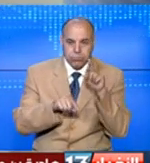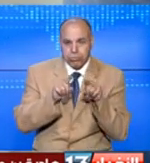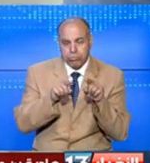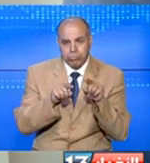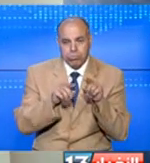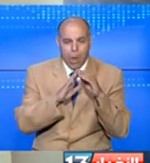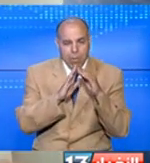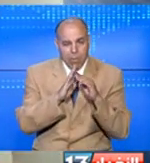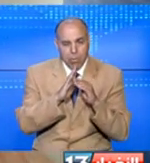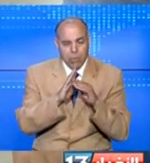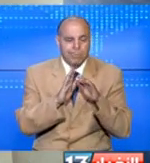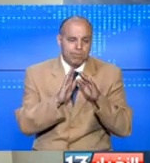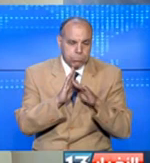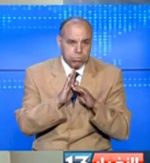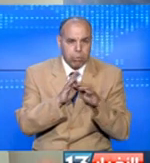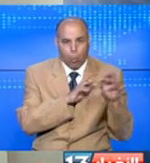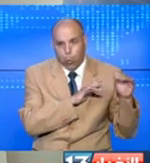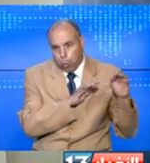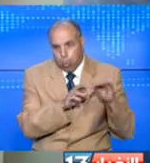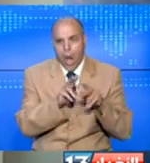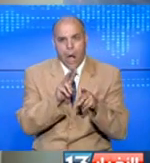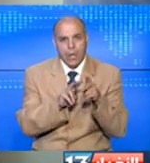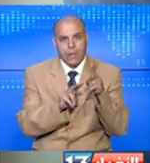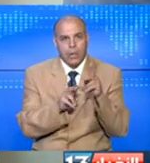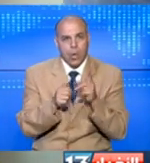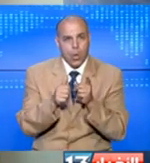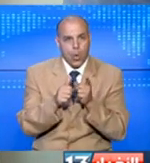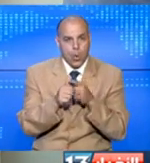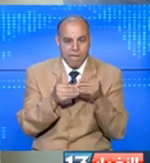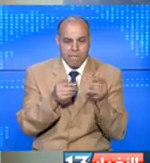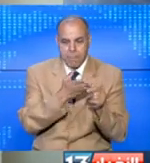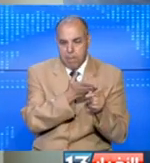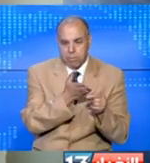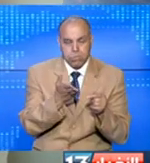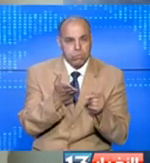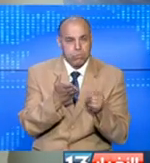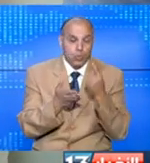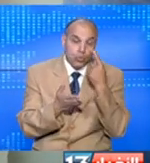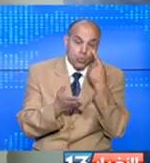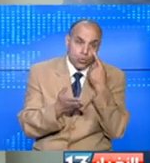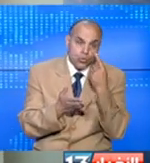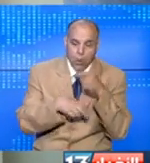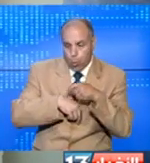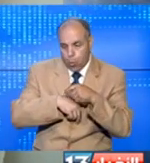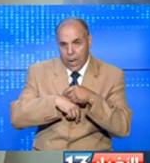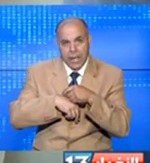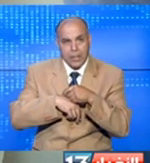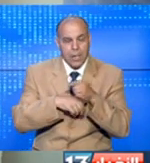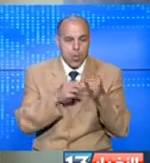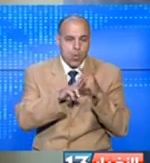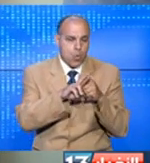شويه عمليه ال الاقبال يزيد الاول في البيت اه بشان سوف وسموها الوقت ما سيعطيه